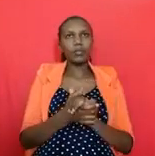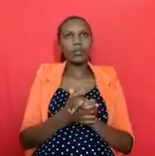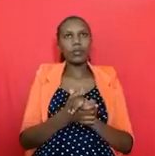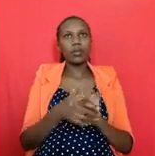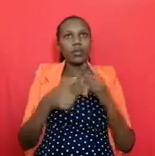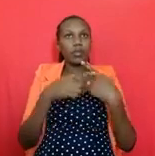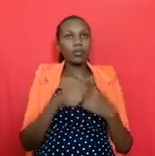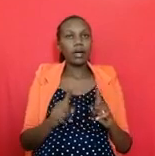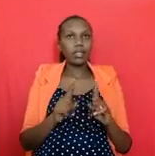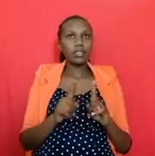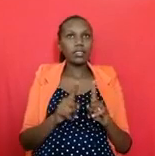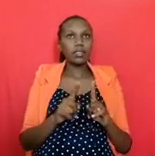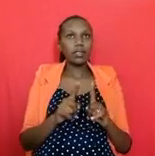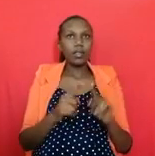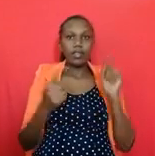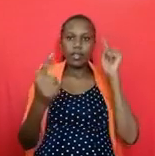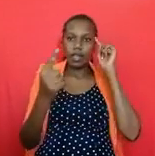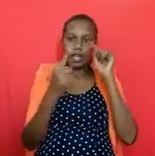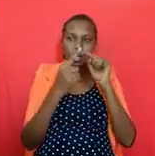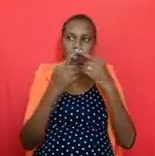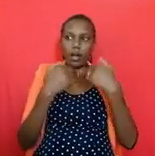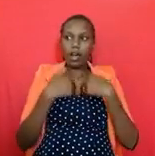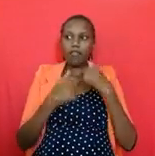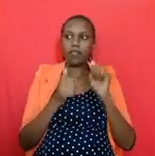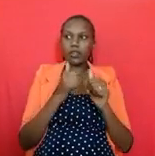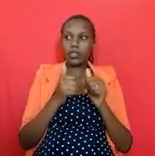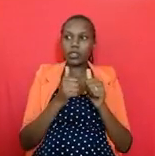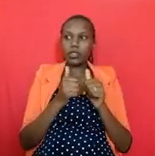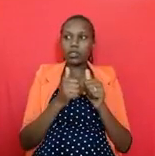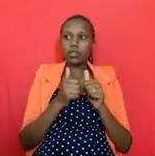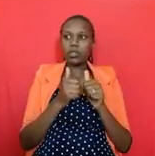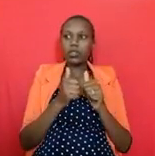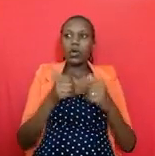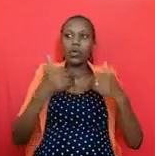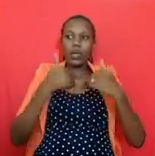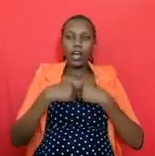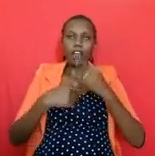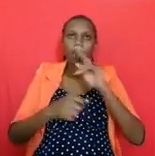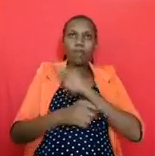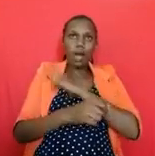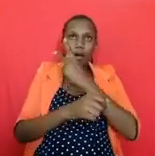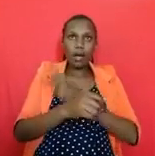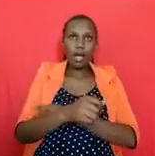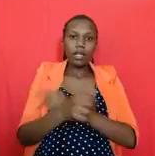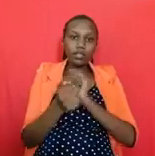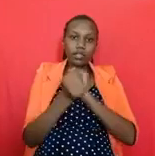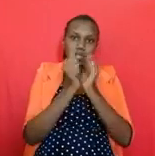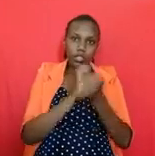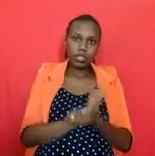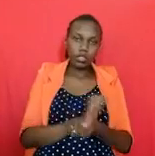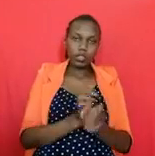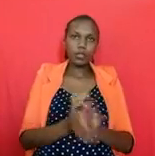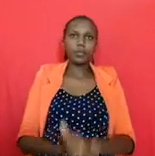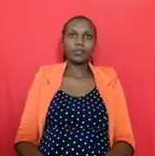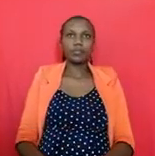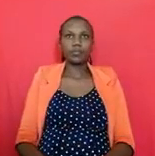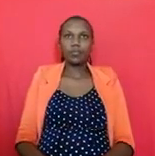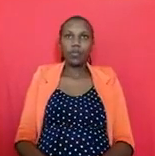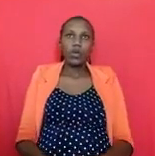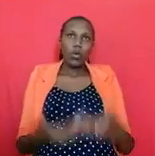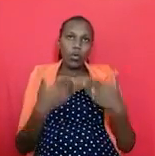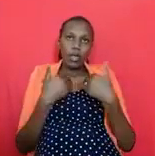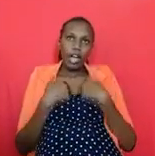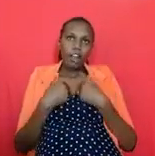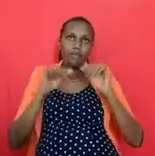no kimuroto ndira guiga atiriri ni kuri na hinya wa kugaruruka nekore